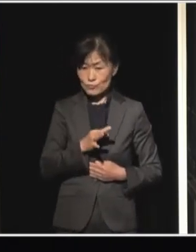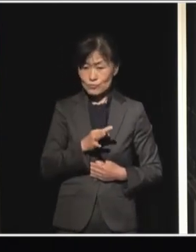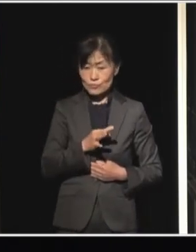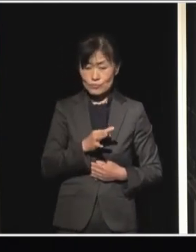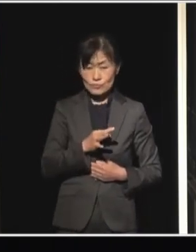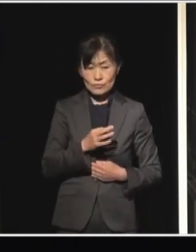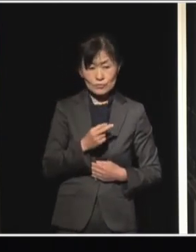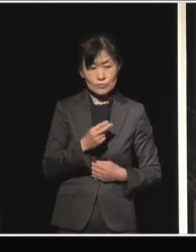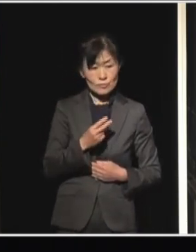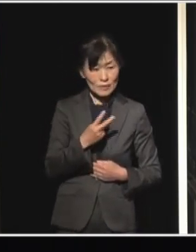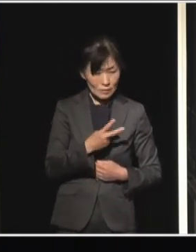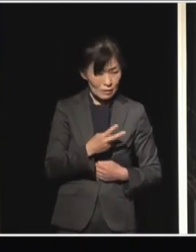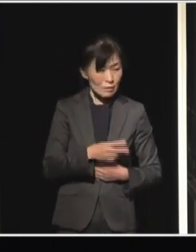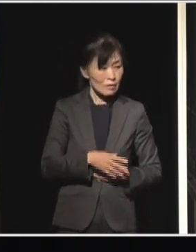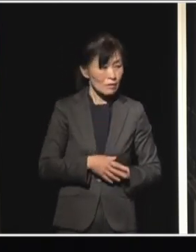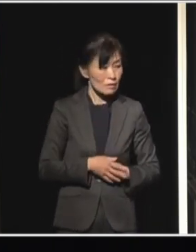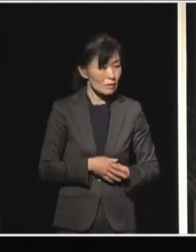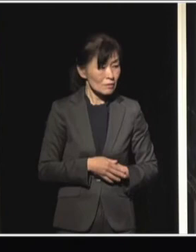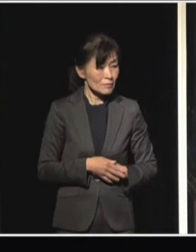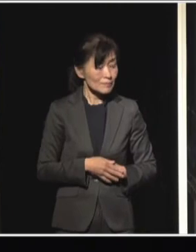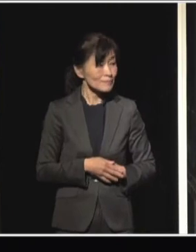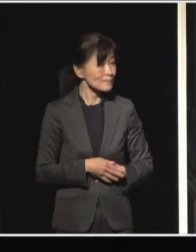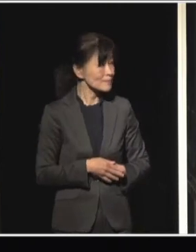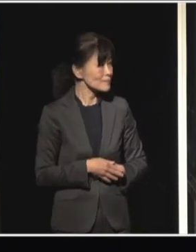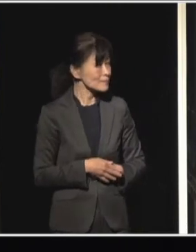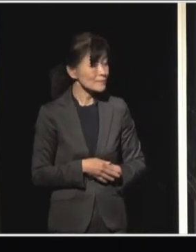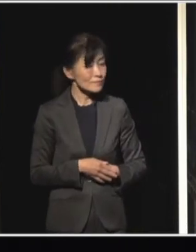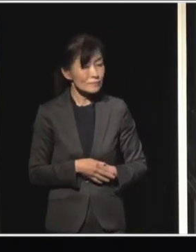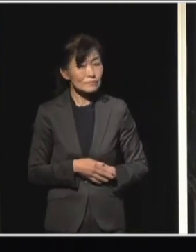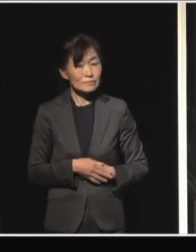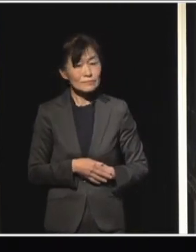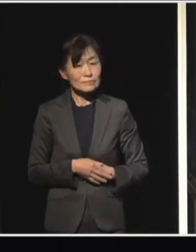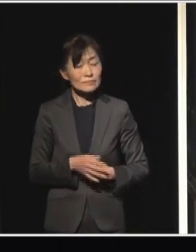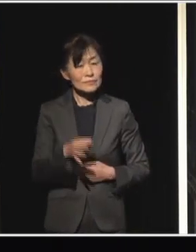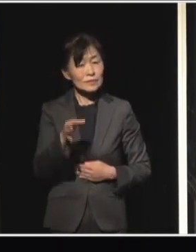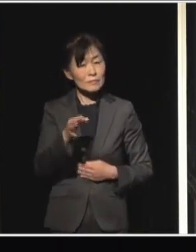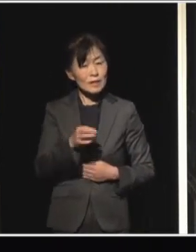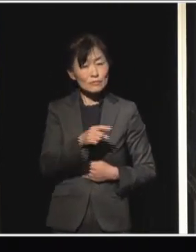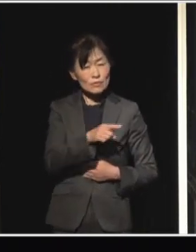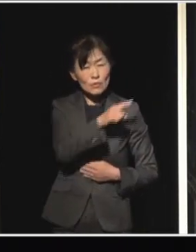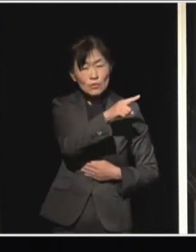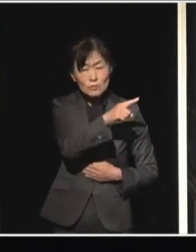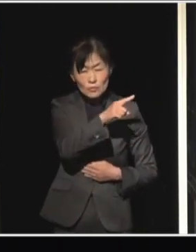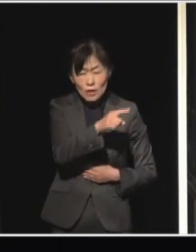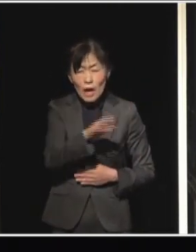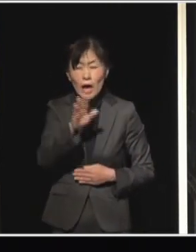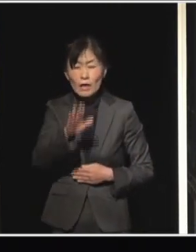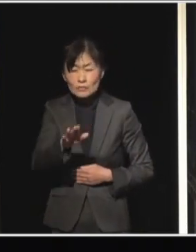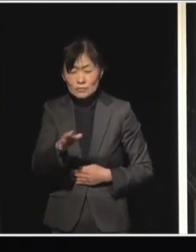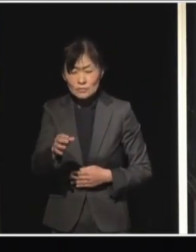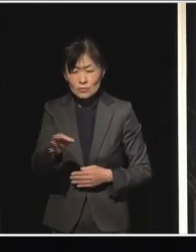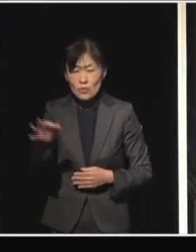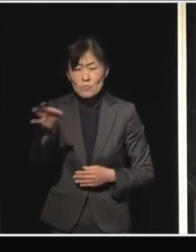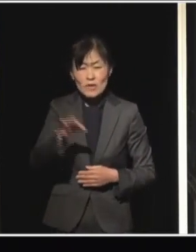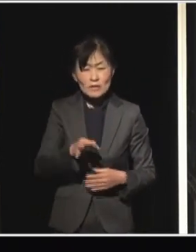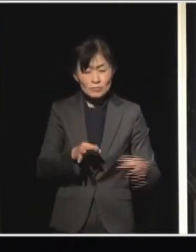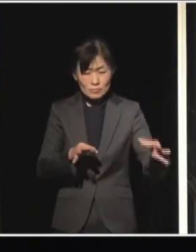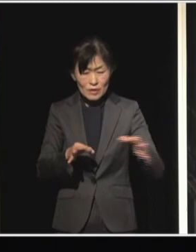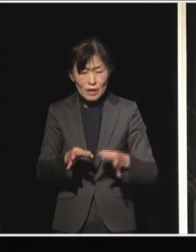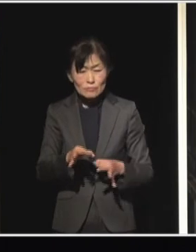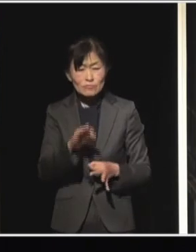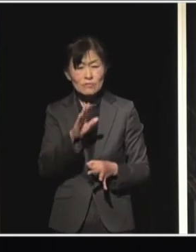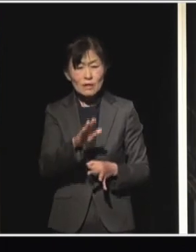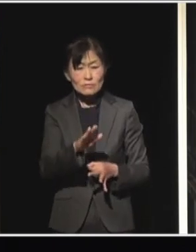はですねメールなぁとこういったものがまわってあのきたということなんですけれども